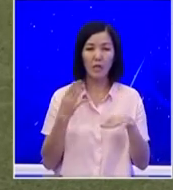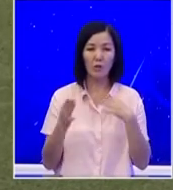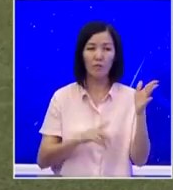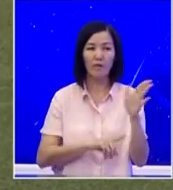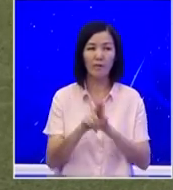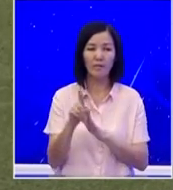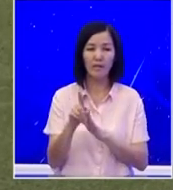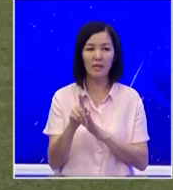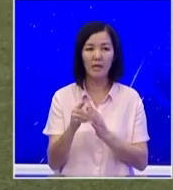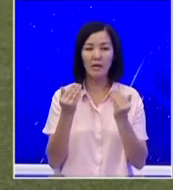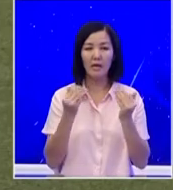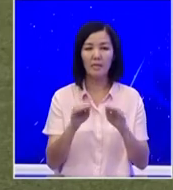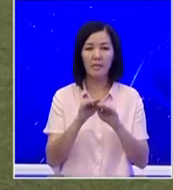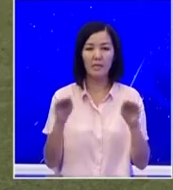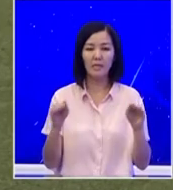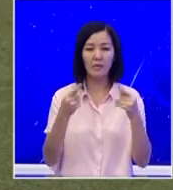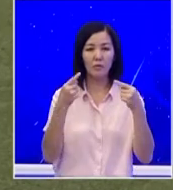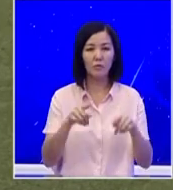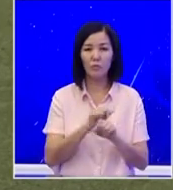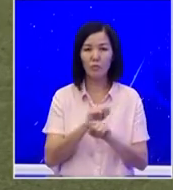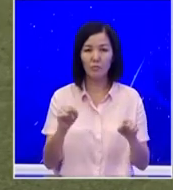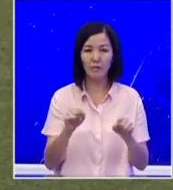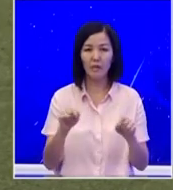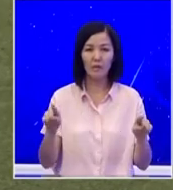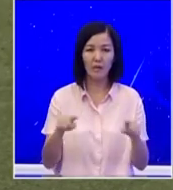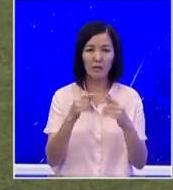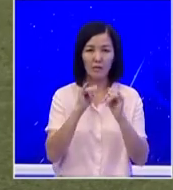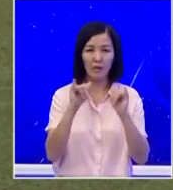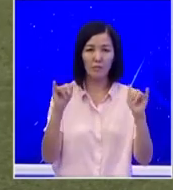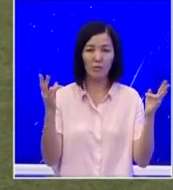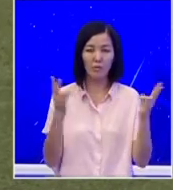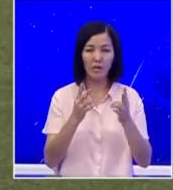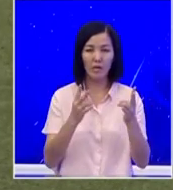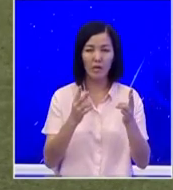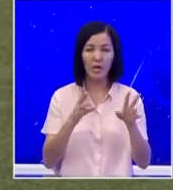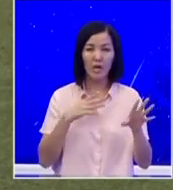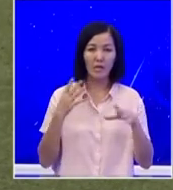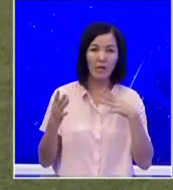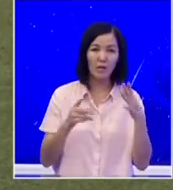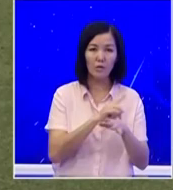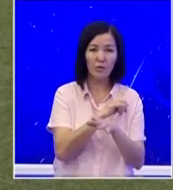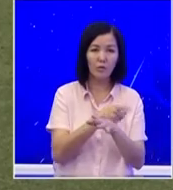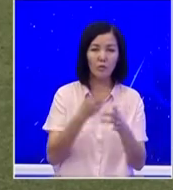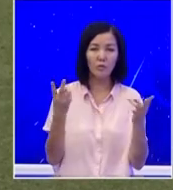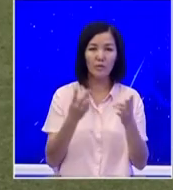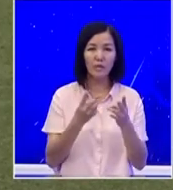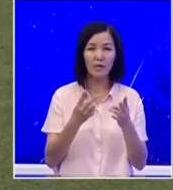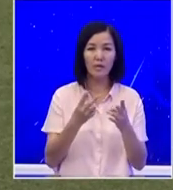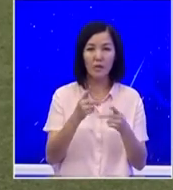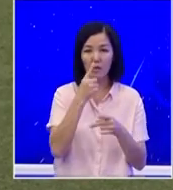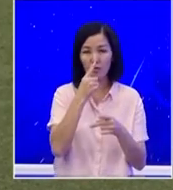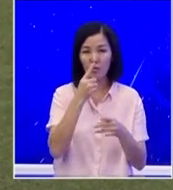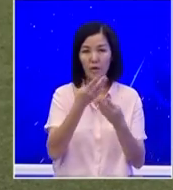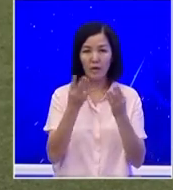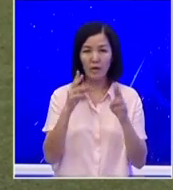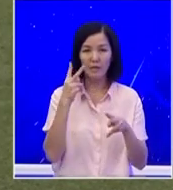да қазіргі деңгейінен түсіріп алмауымыз керек, себебі осындай карантин жағдайы бітетінде жағдай болатын болса, алдымызда Қазақстан